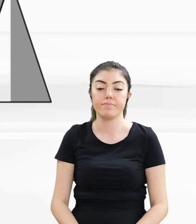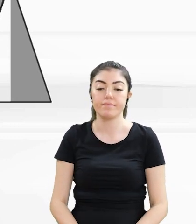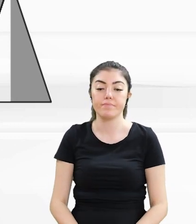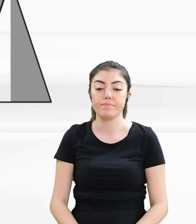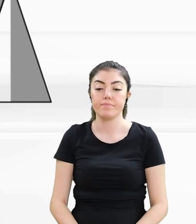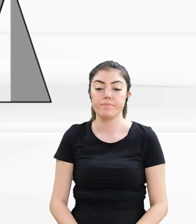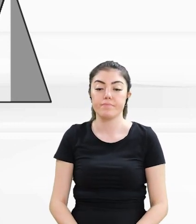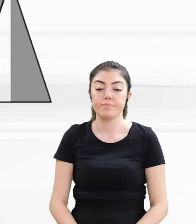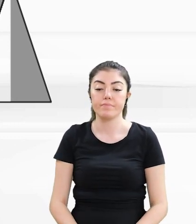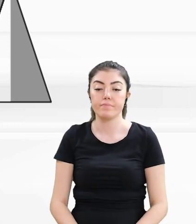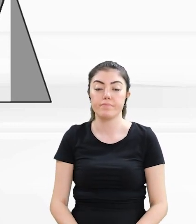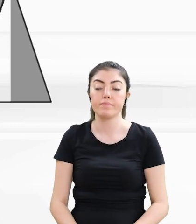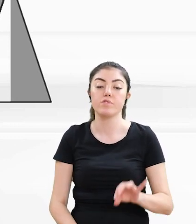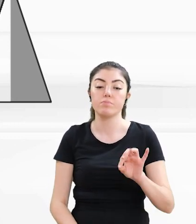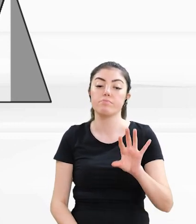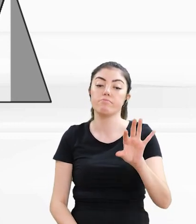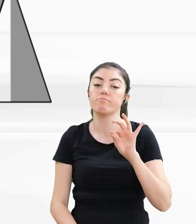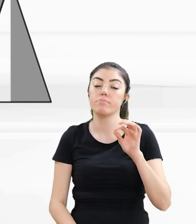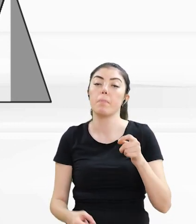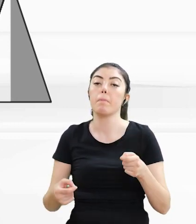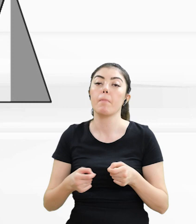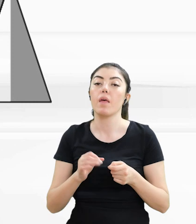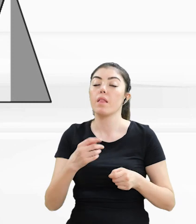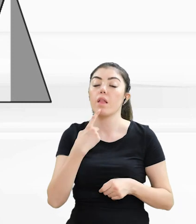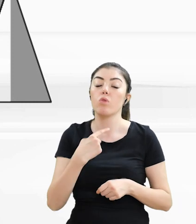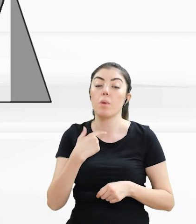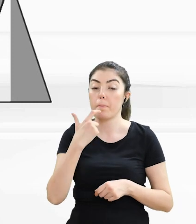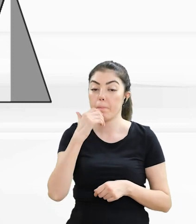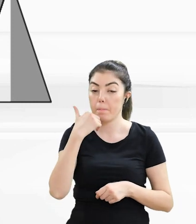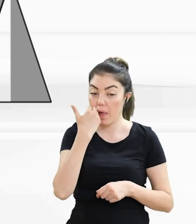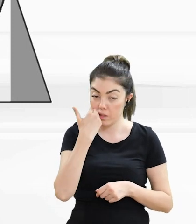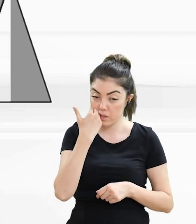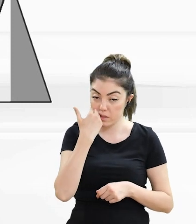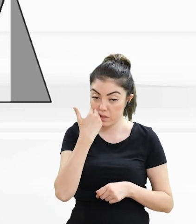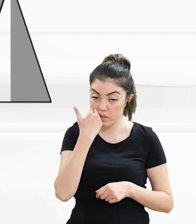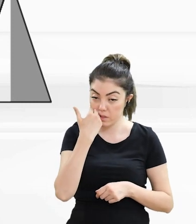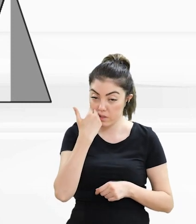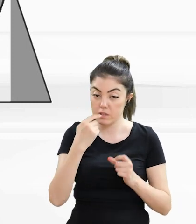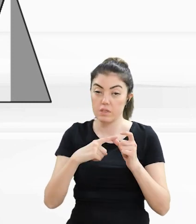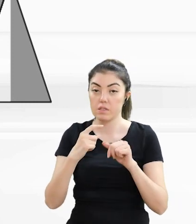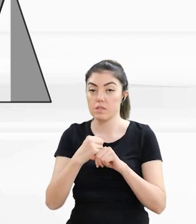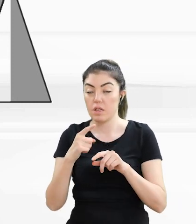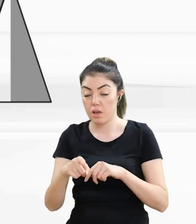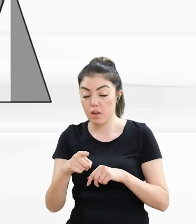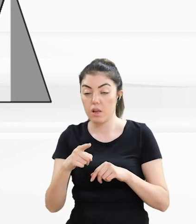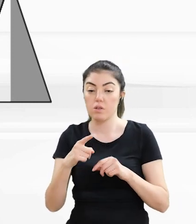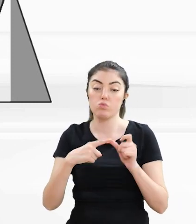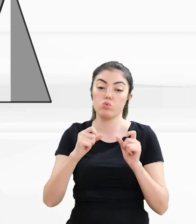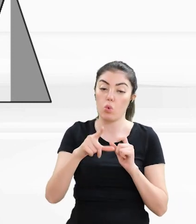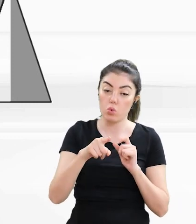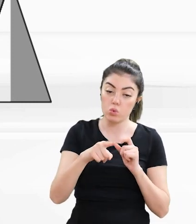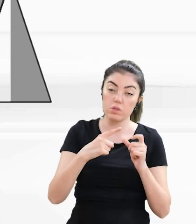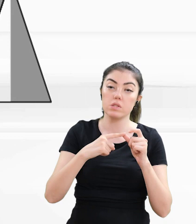Şimdi be seçeneğine bakalım Ben seçeneğinde beyaz sağda siyah solda